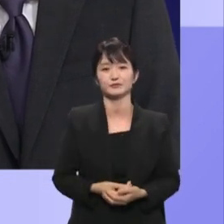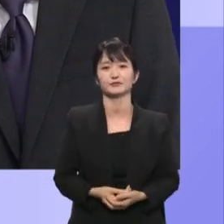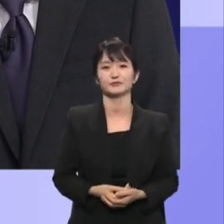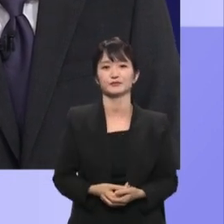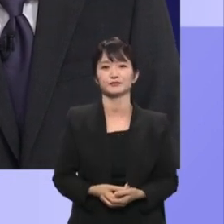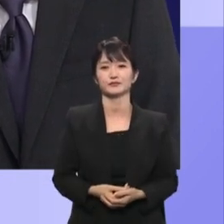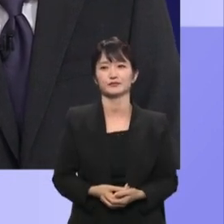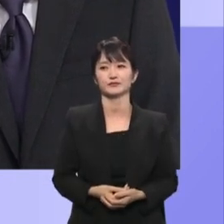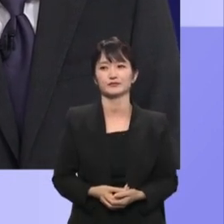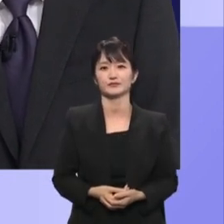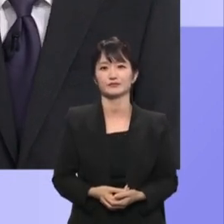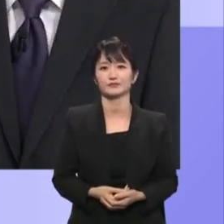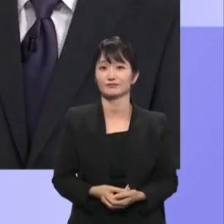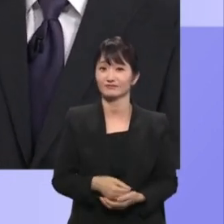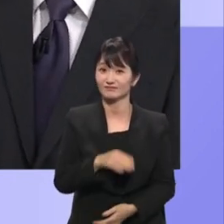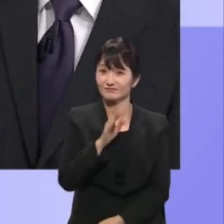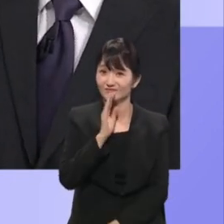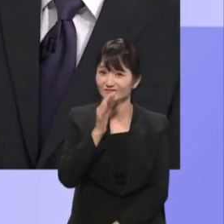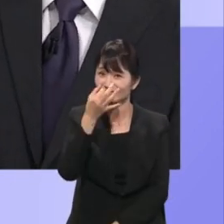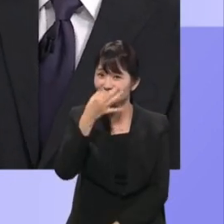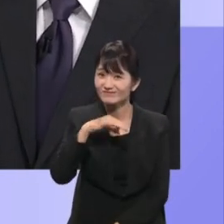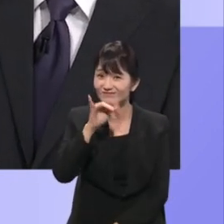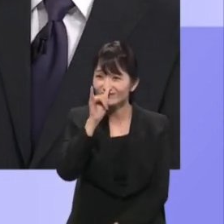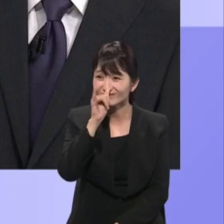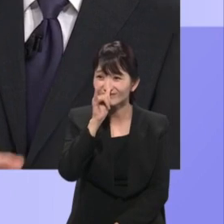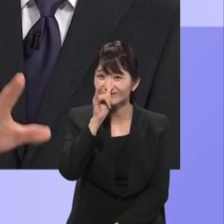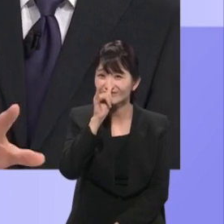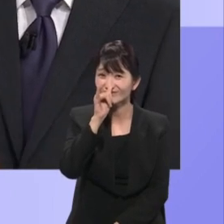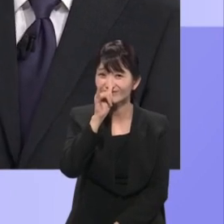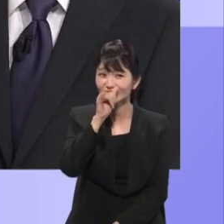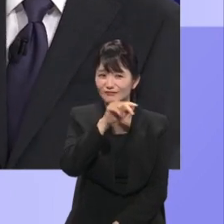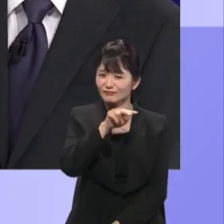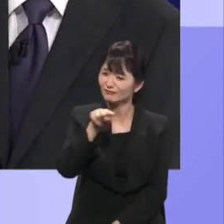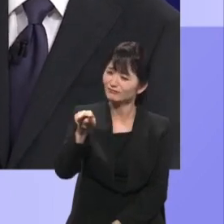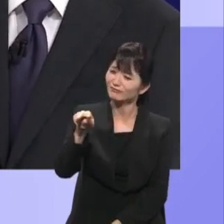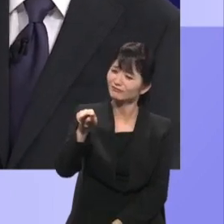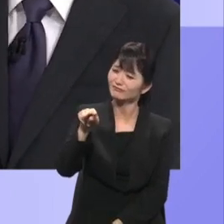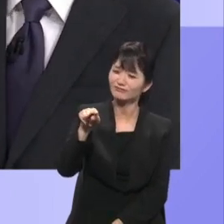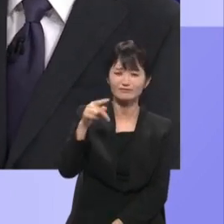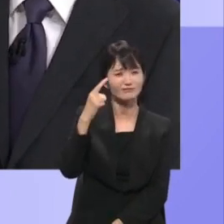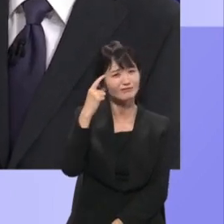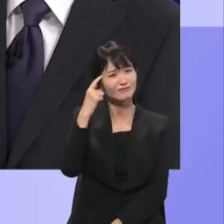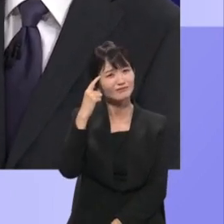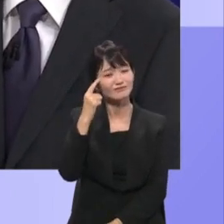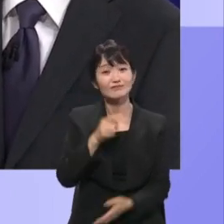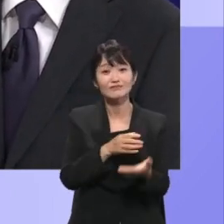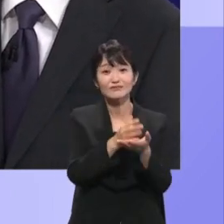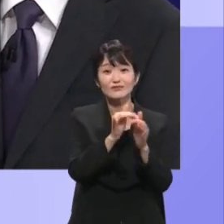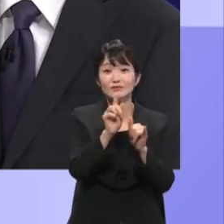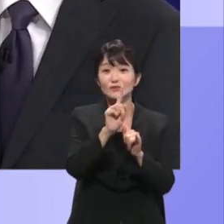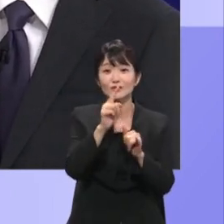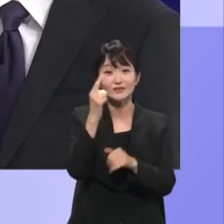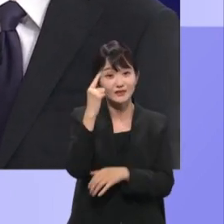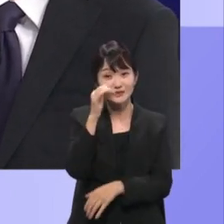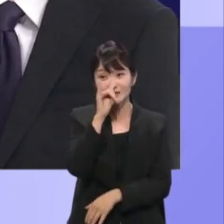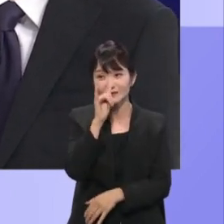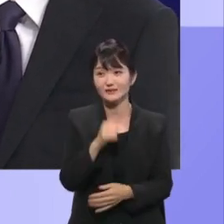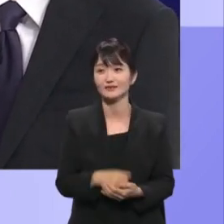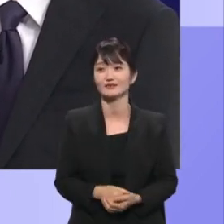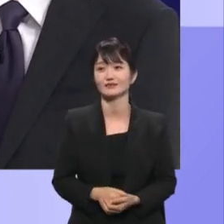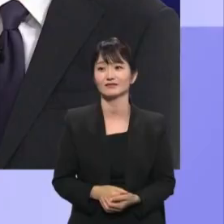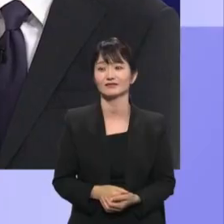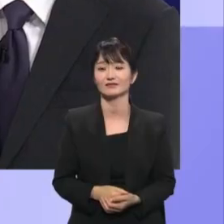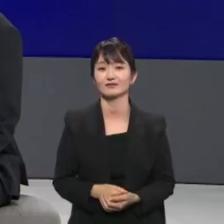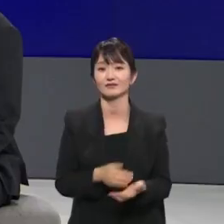그런데 이게 정말 효과가 있는 건가? 전 보면서 좀 그런 생각이 들던데 전문가들의 어떤 의견이 있습니까?